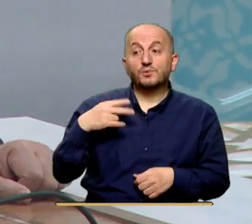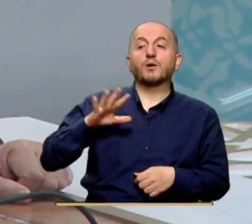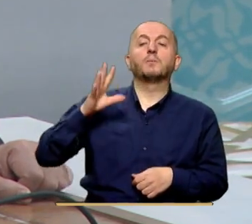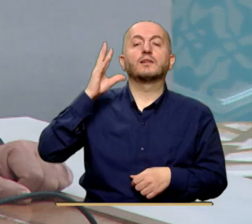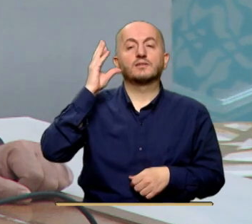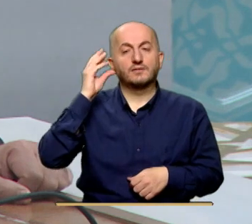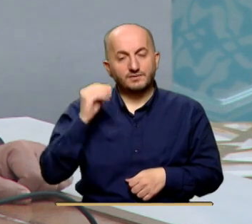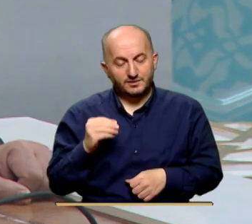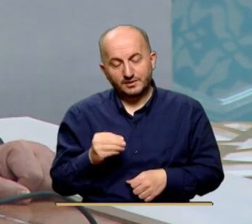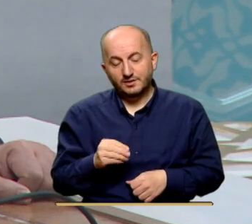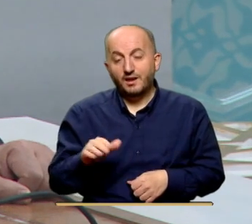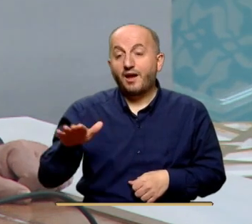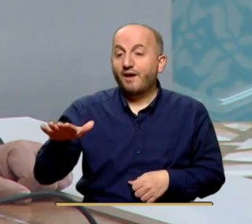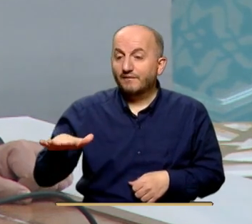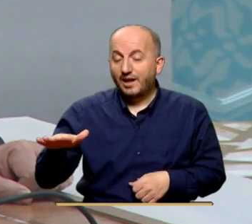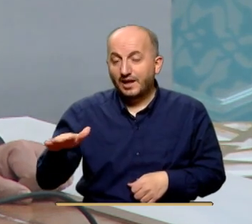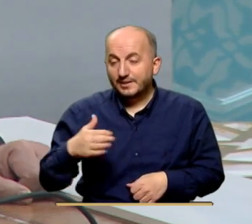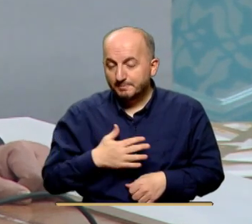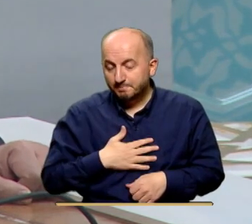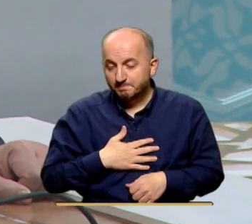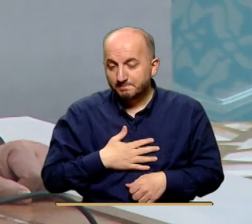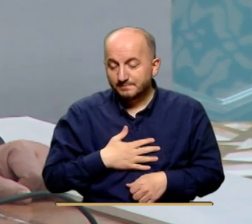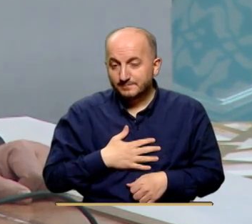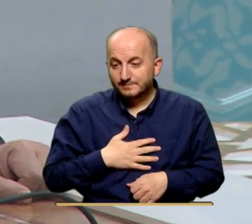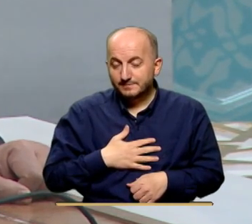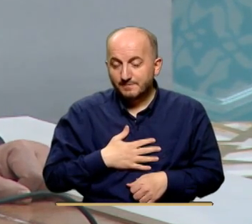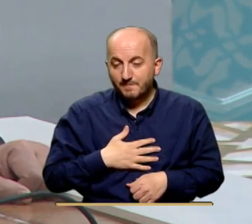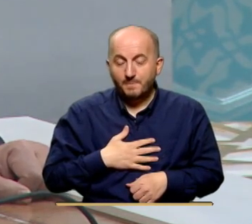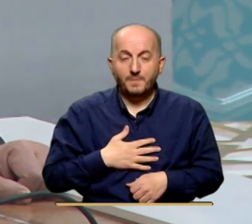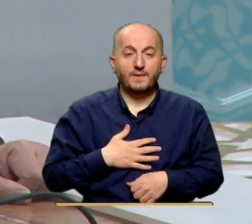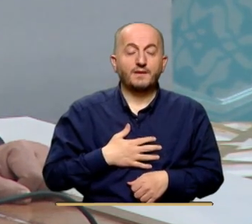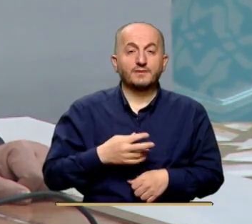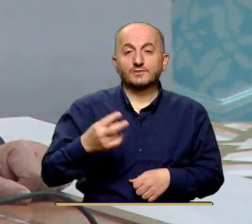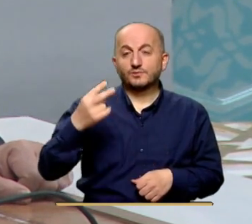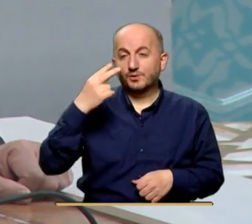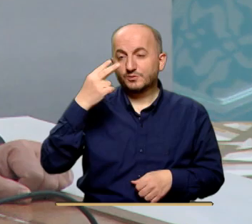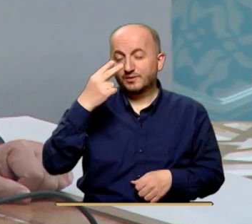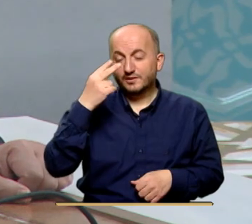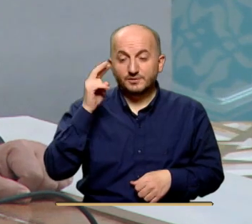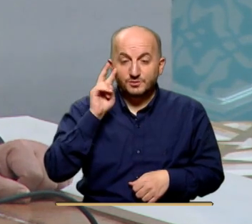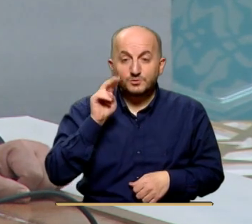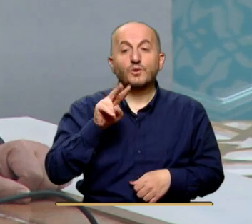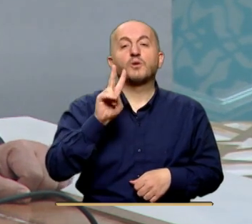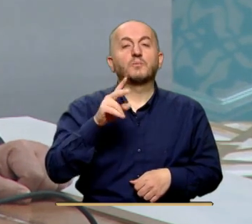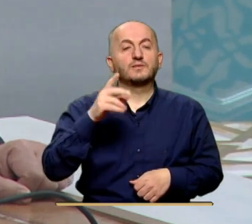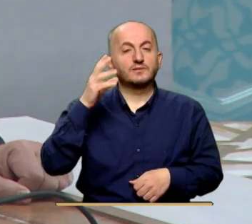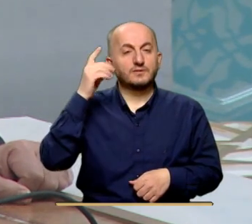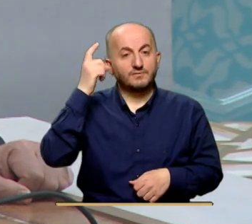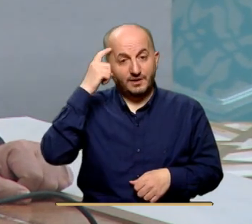eder. Evladım, dik gözlerin görmediğinin farkında